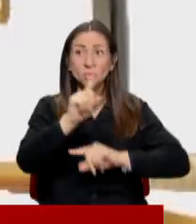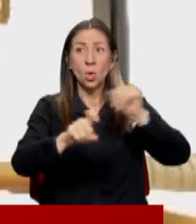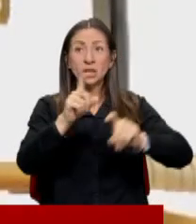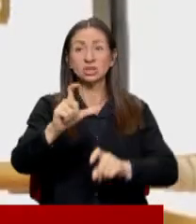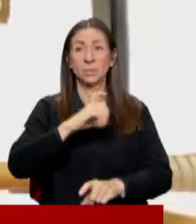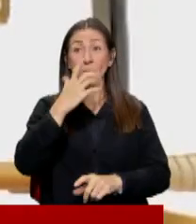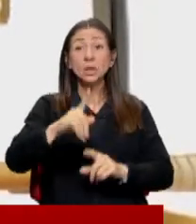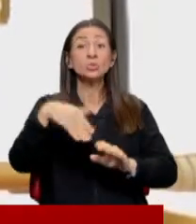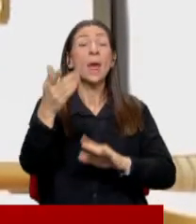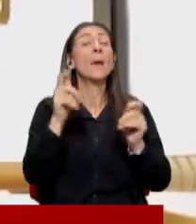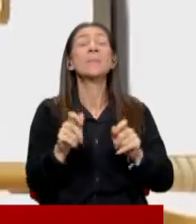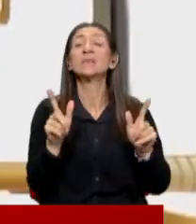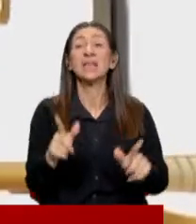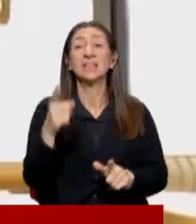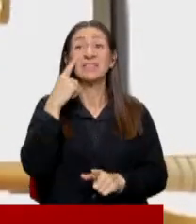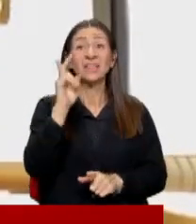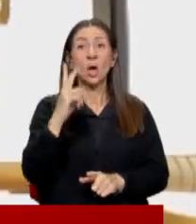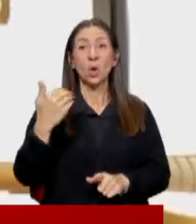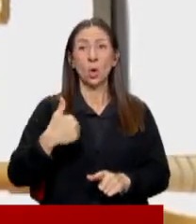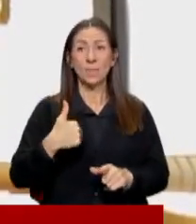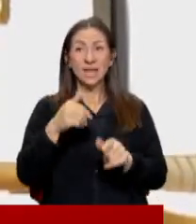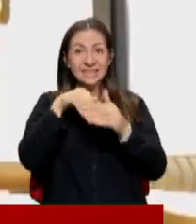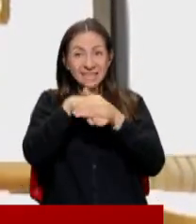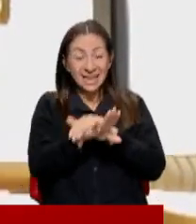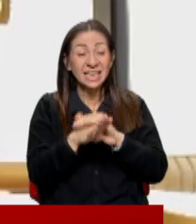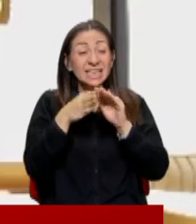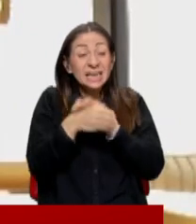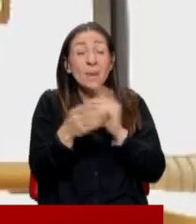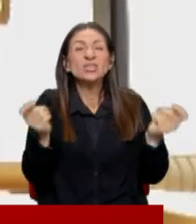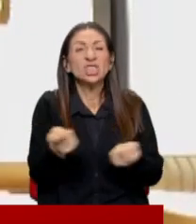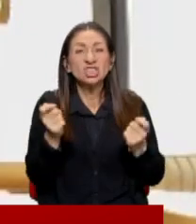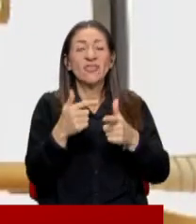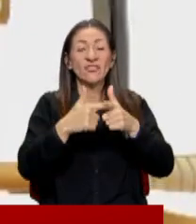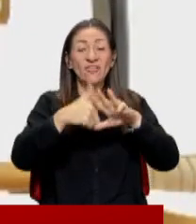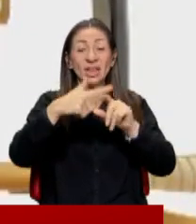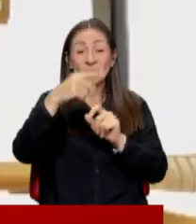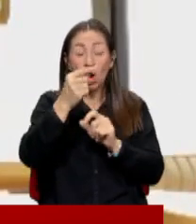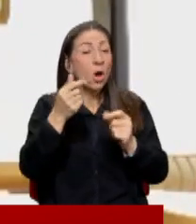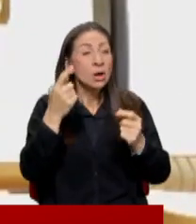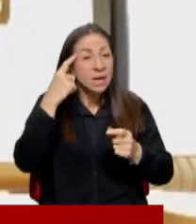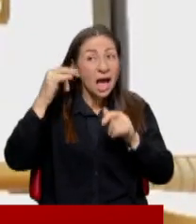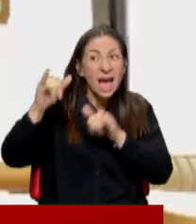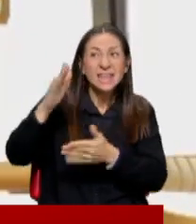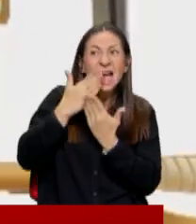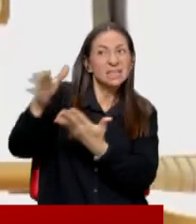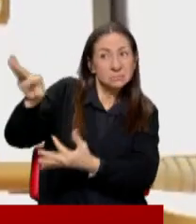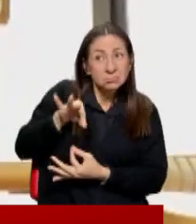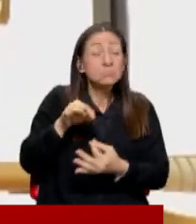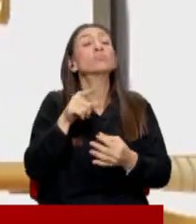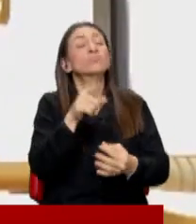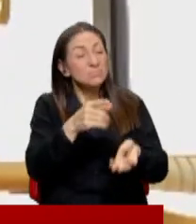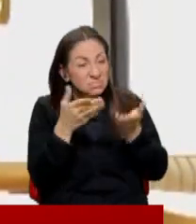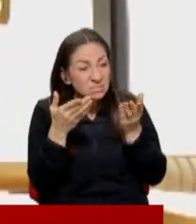bekliyor. Bundan sonra yapılması gereken devletin kurumlarına sızan, sızmaya çalışan FETÖ girişimlerinden alınan dersler